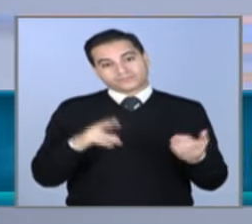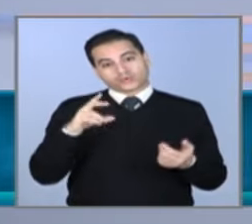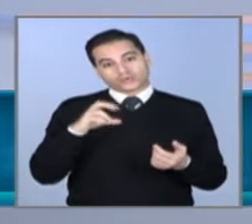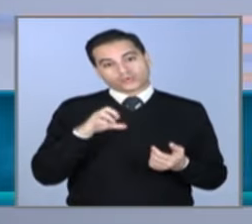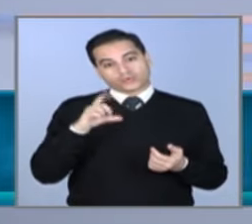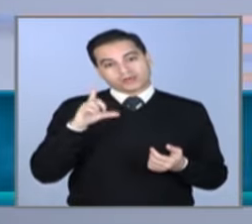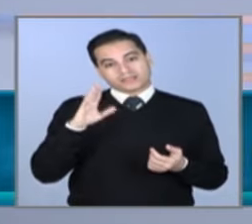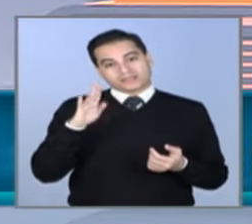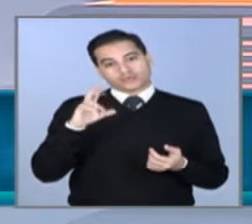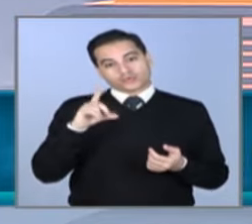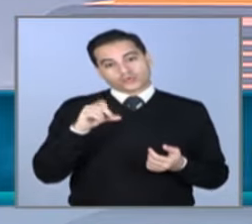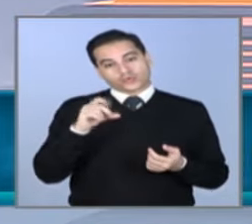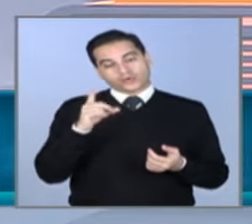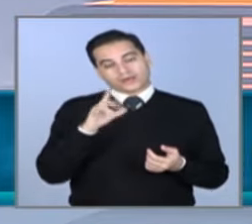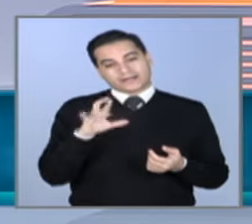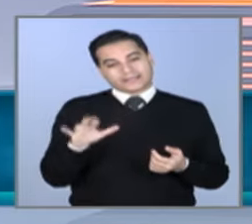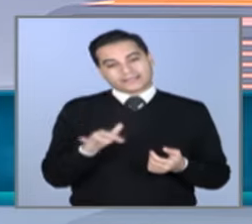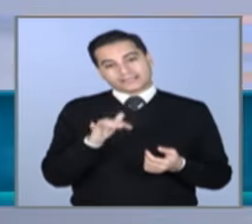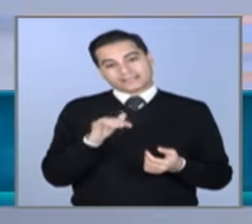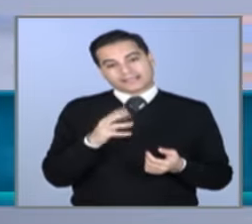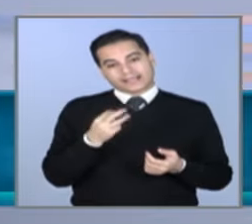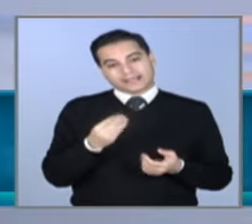تولستوي يا منة بـ30 نقطة،